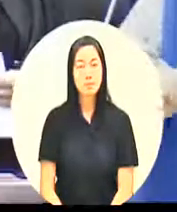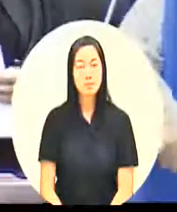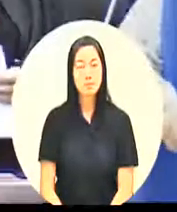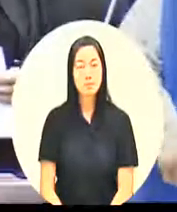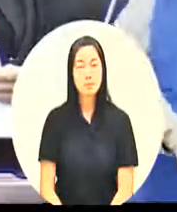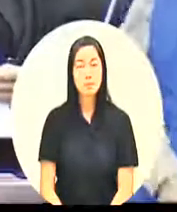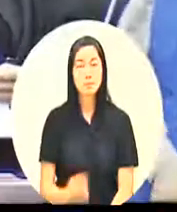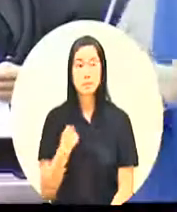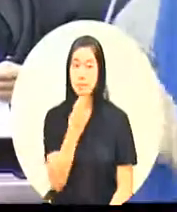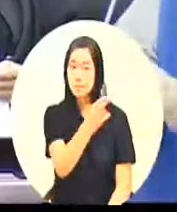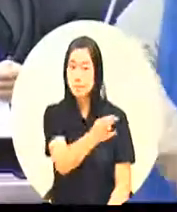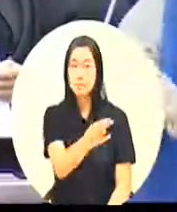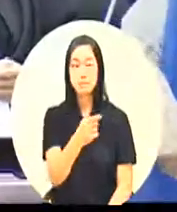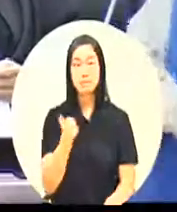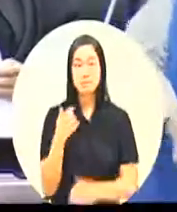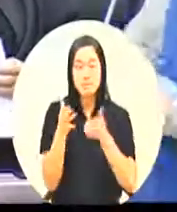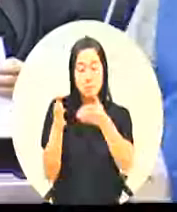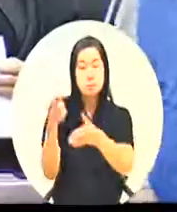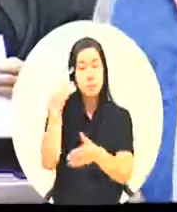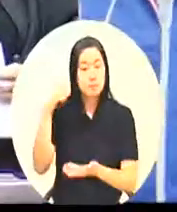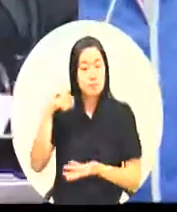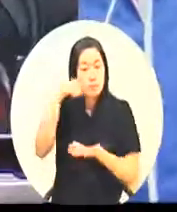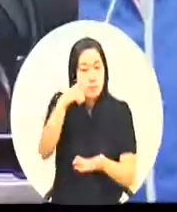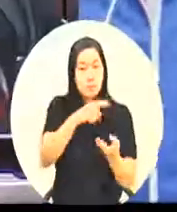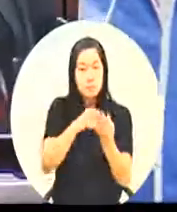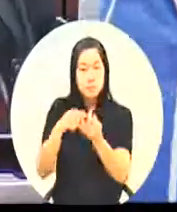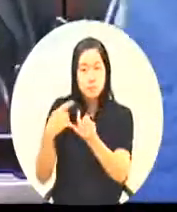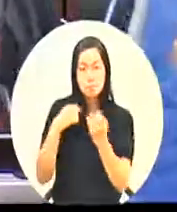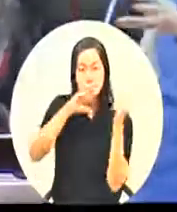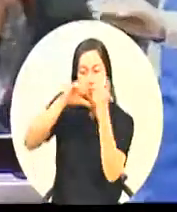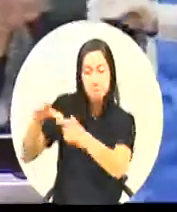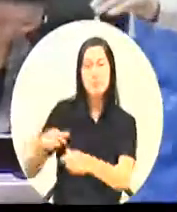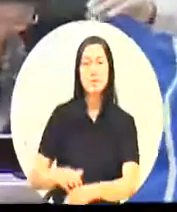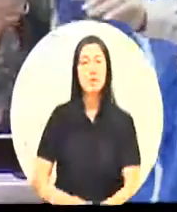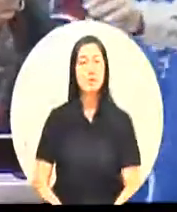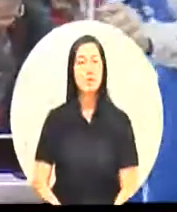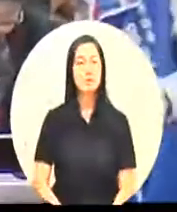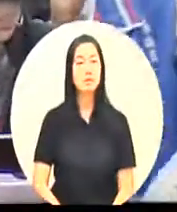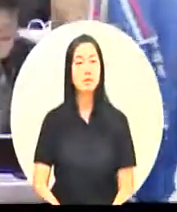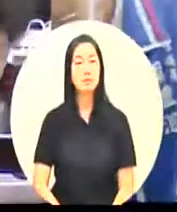我就请他们针对你说的这个部分。好，谢谢。